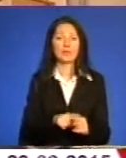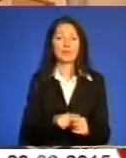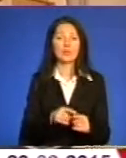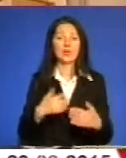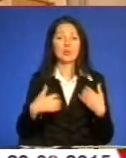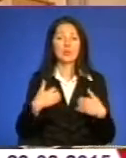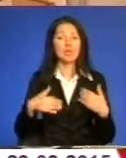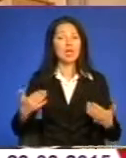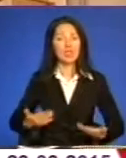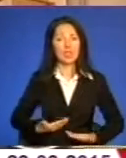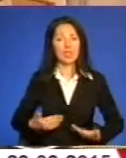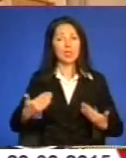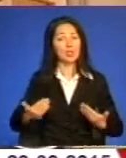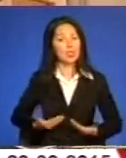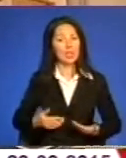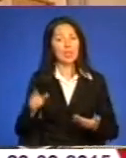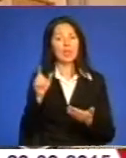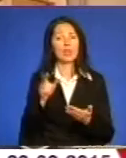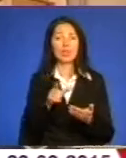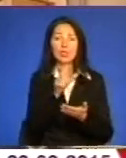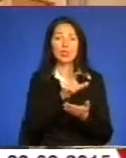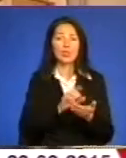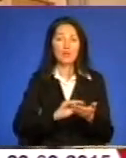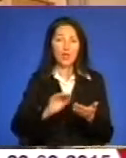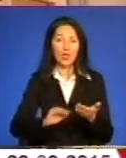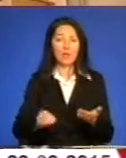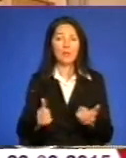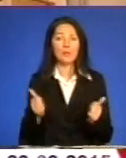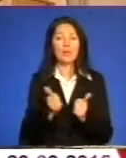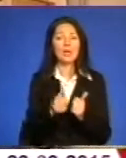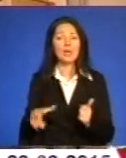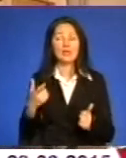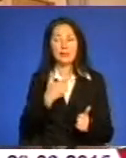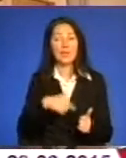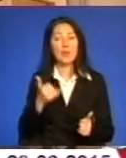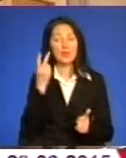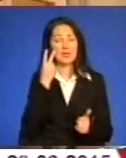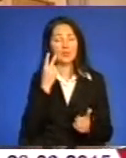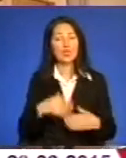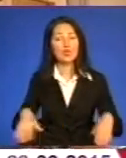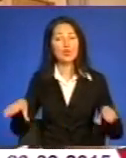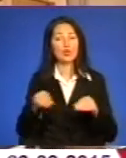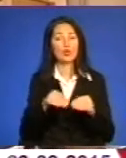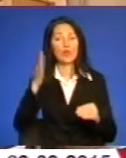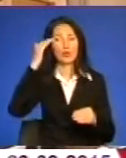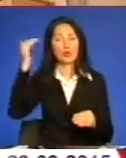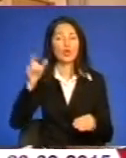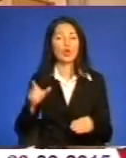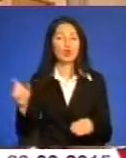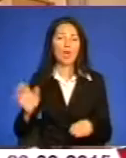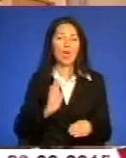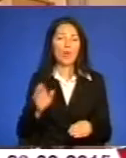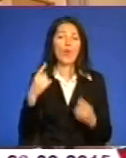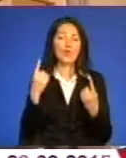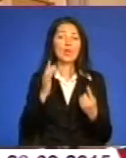спішила жити, жити і творити. Навколо себе він завжди згуртовував творчих людей. Він був великим ідейником.